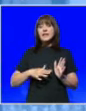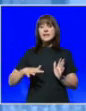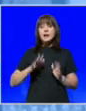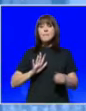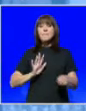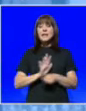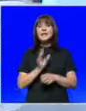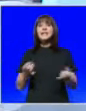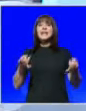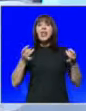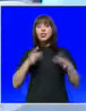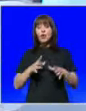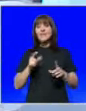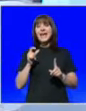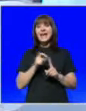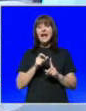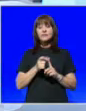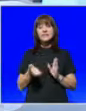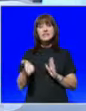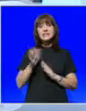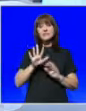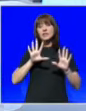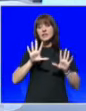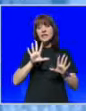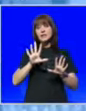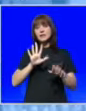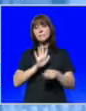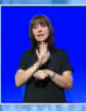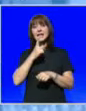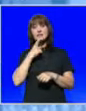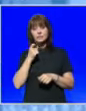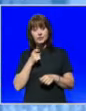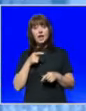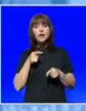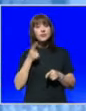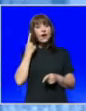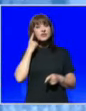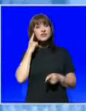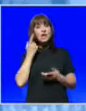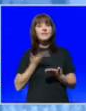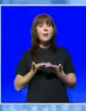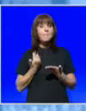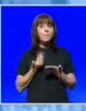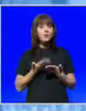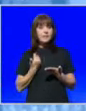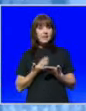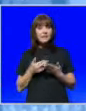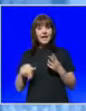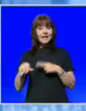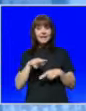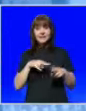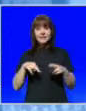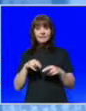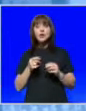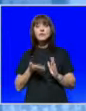нови реактора в следващите 10-12 години. Това означава, че потреблението и търсенето на тази технология и на оборудването ще